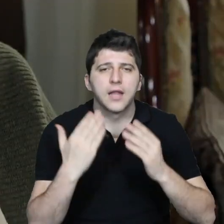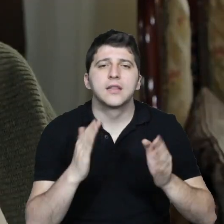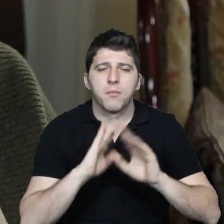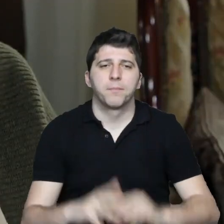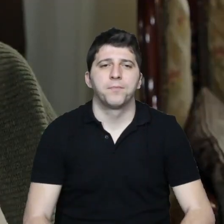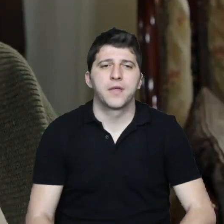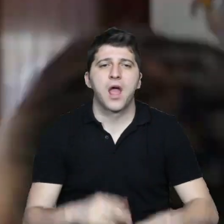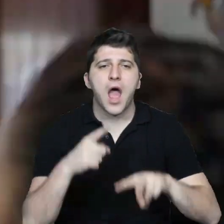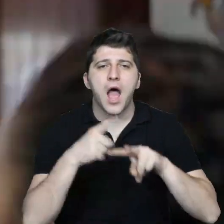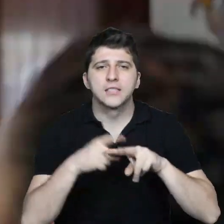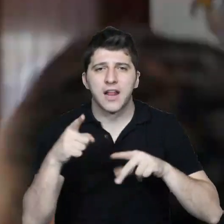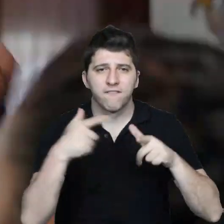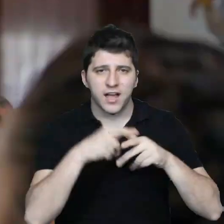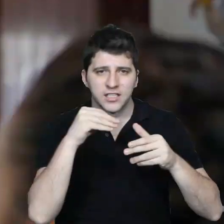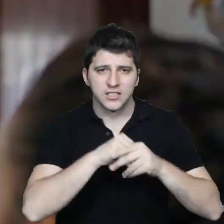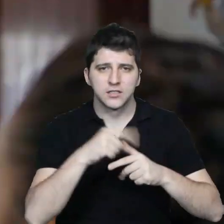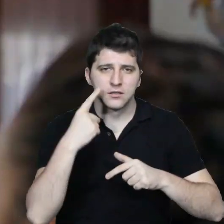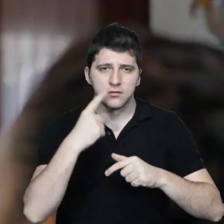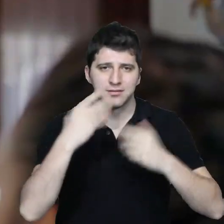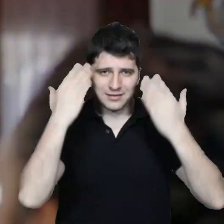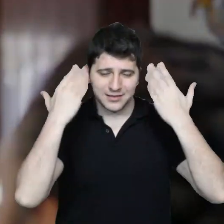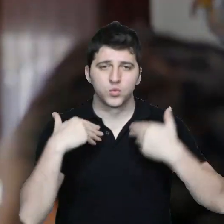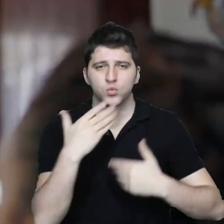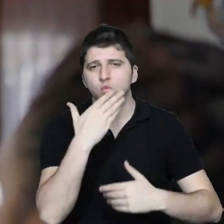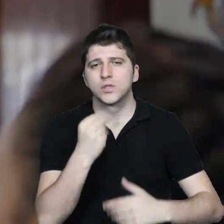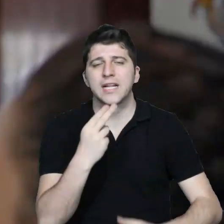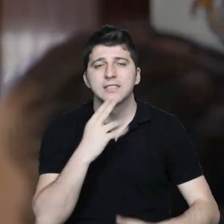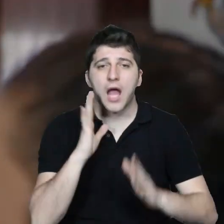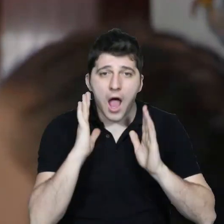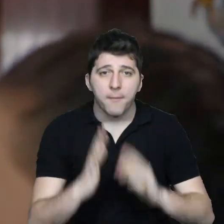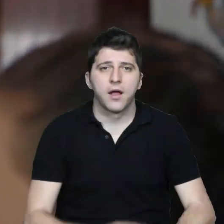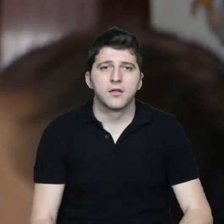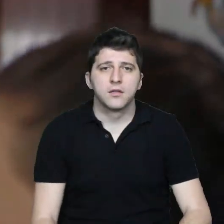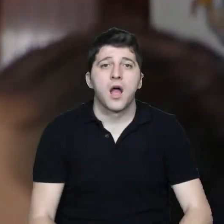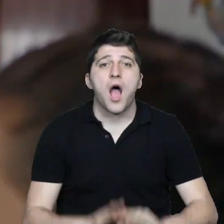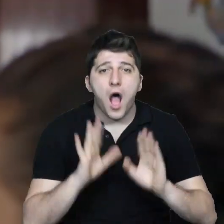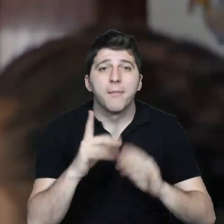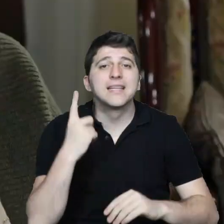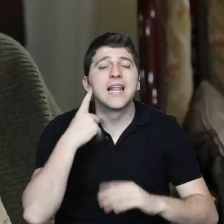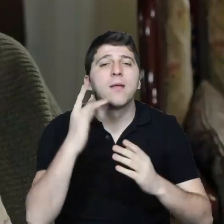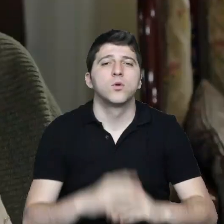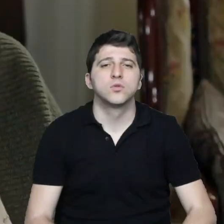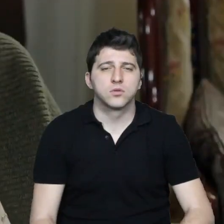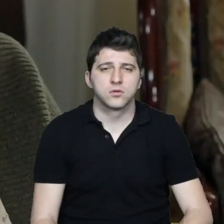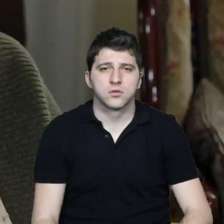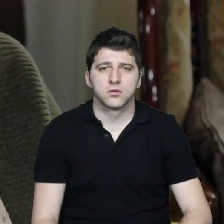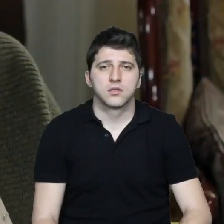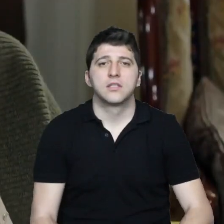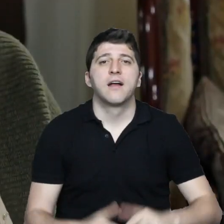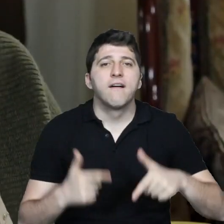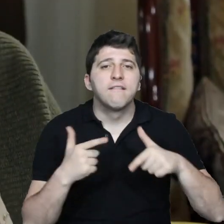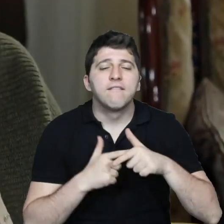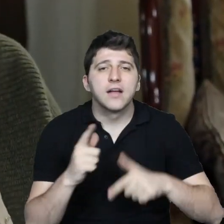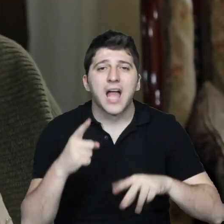tamam, Asena Fatih için biçilmiş bir kaftan olabilir. Ama bir amayı dinlemiyorsun.